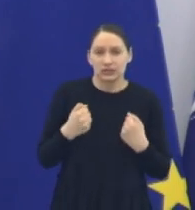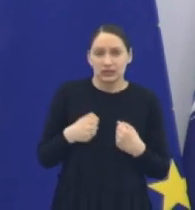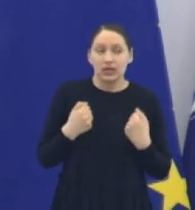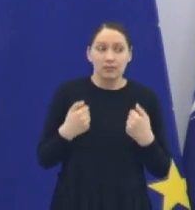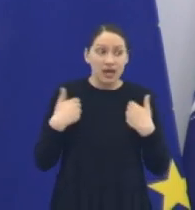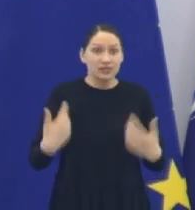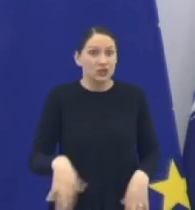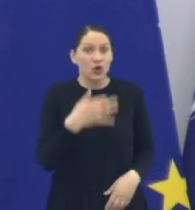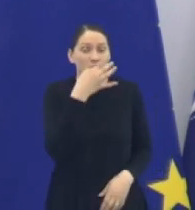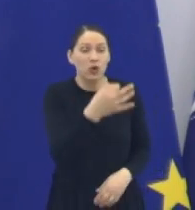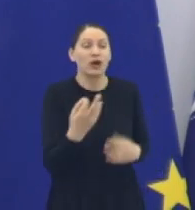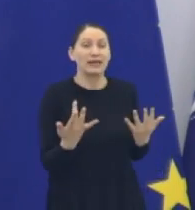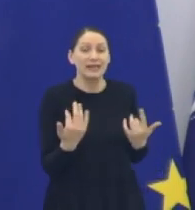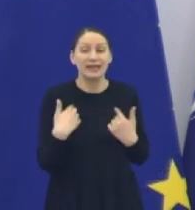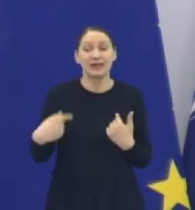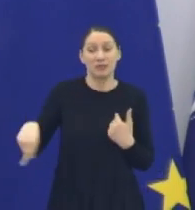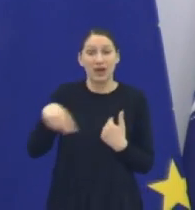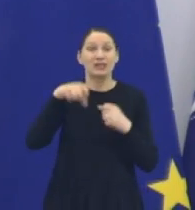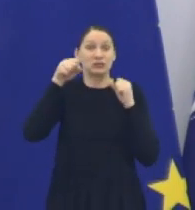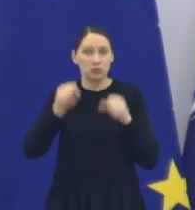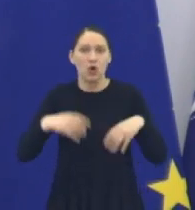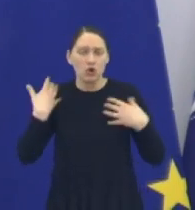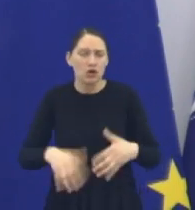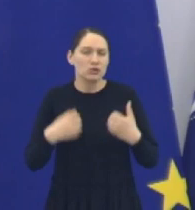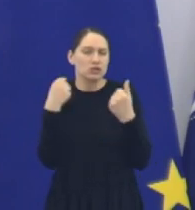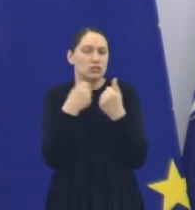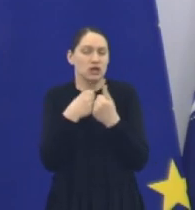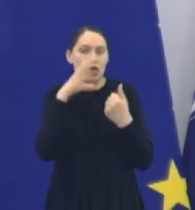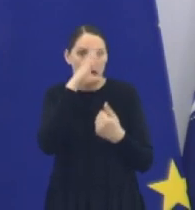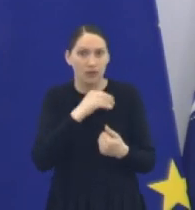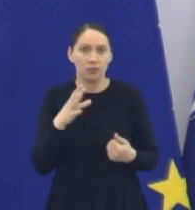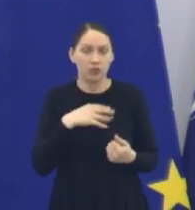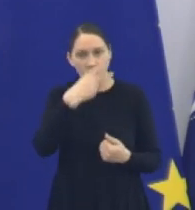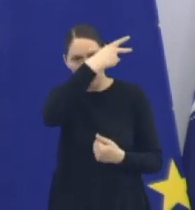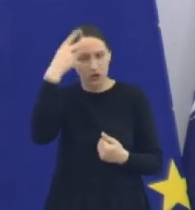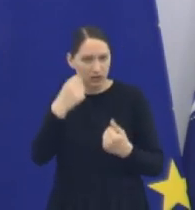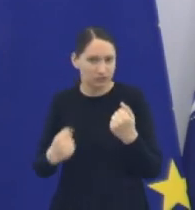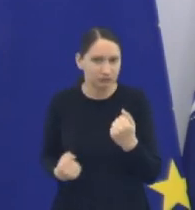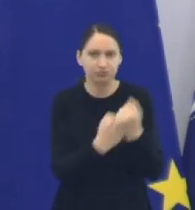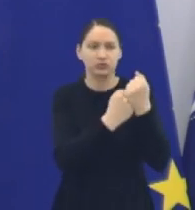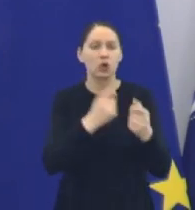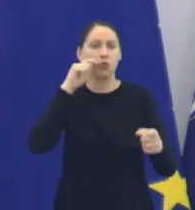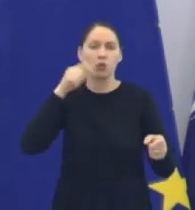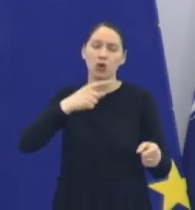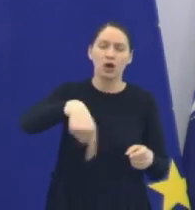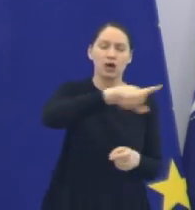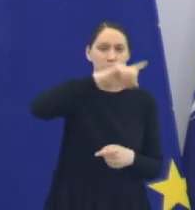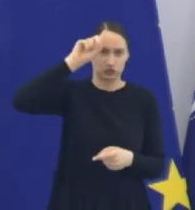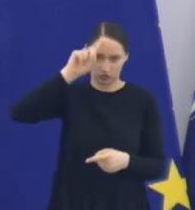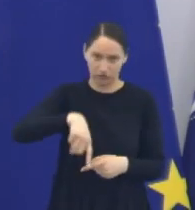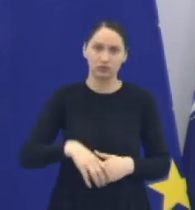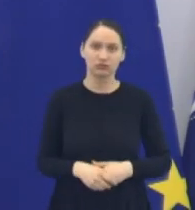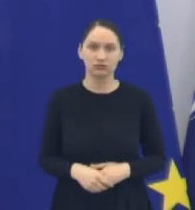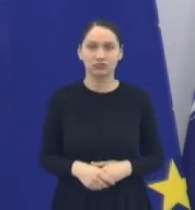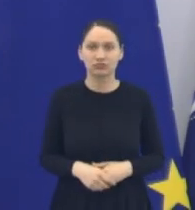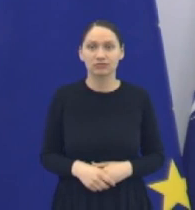padarėme tiek, kiek buvo mūsų jėgose ir tai tamet buvo nemažas Lietuvos indėlis. Ukrainiečiai tą žino labai gerai,